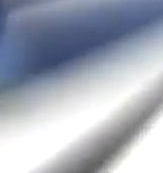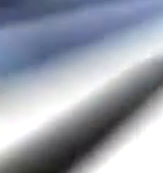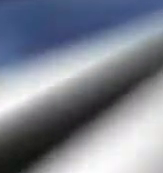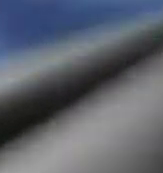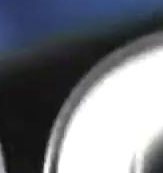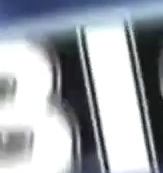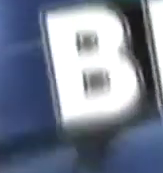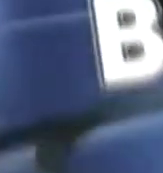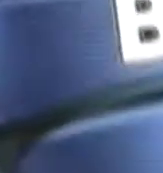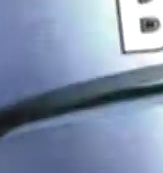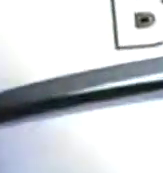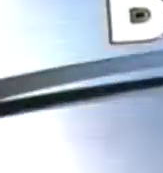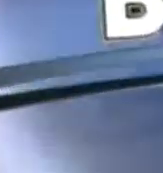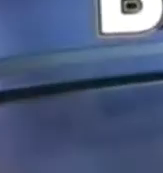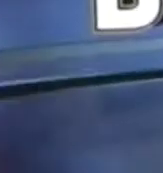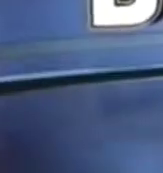Музика